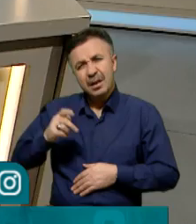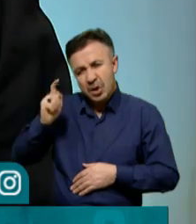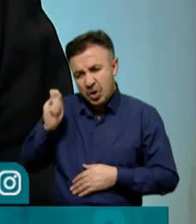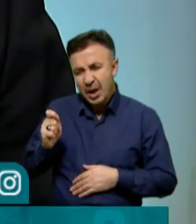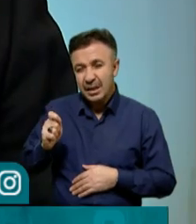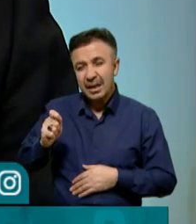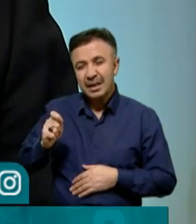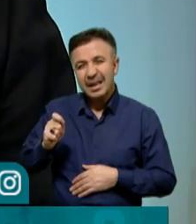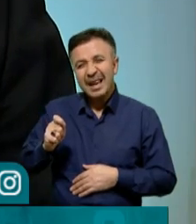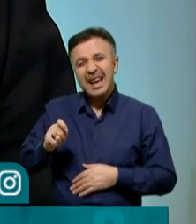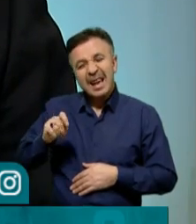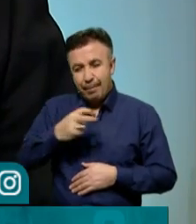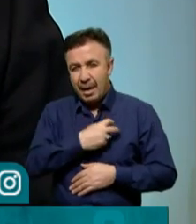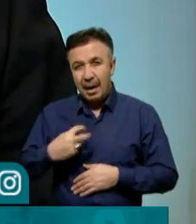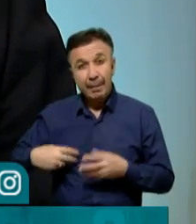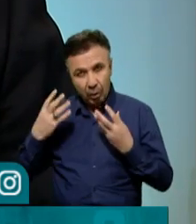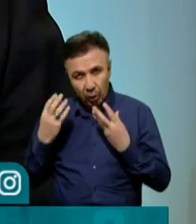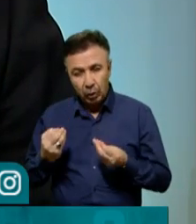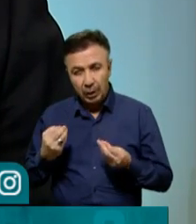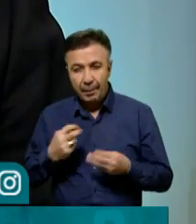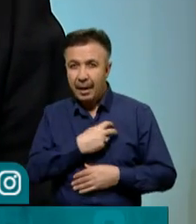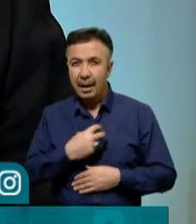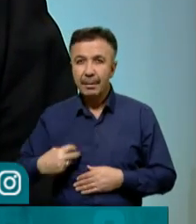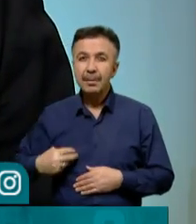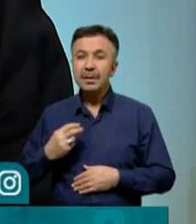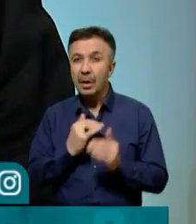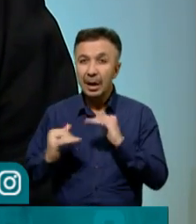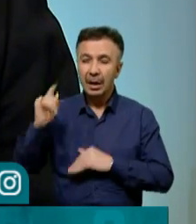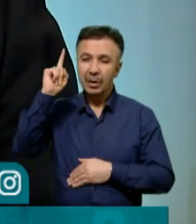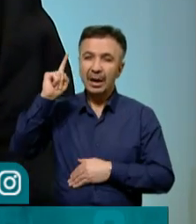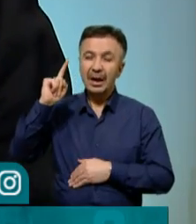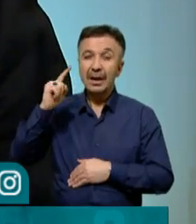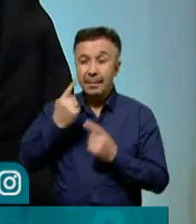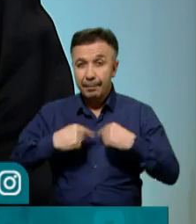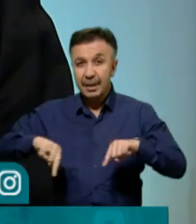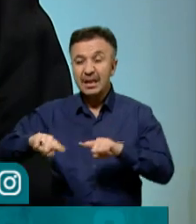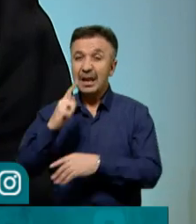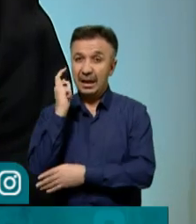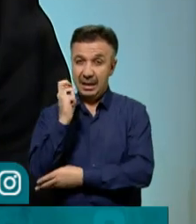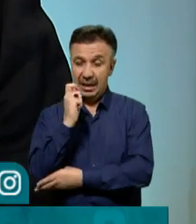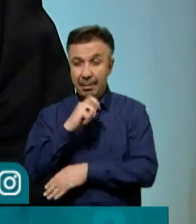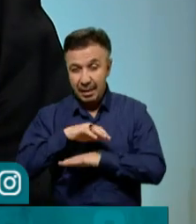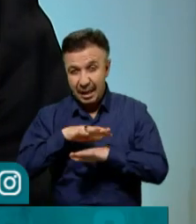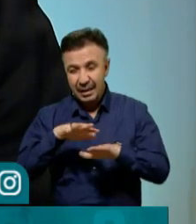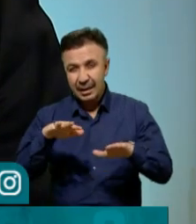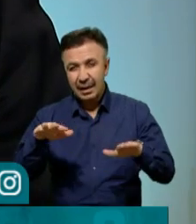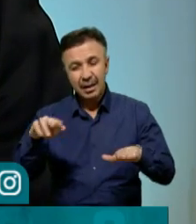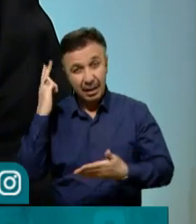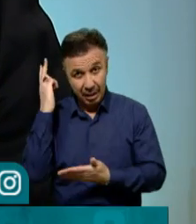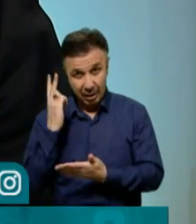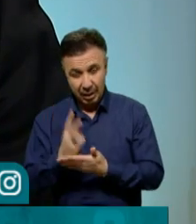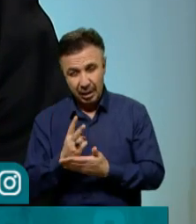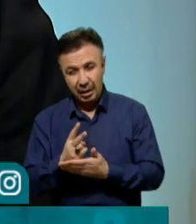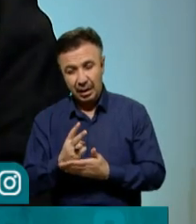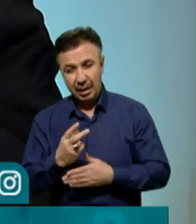olduğuna ve Peygamberimizin Allah Teala'dan bize tebliğ ettiği ahkamın tamamına